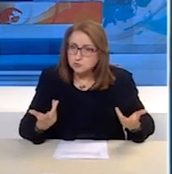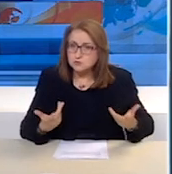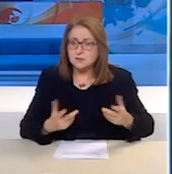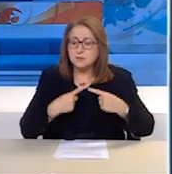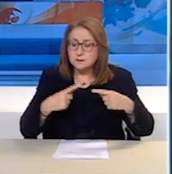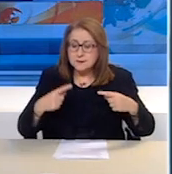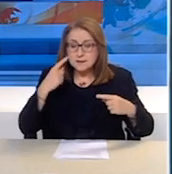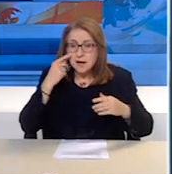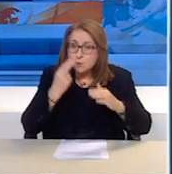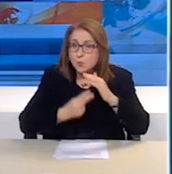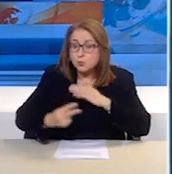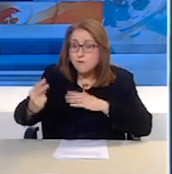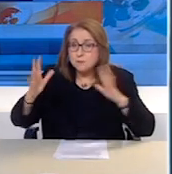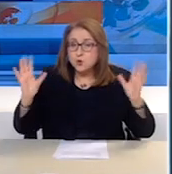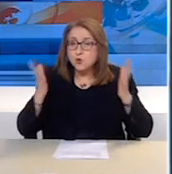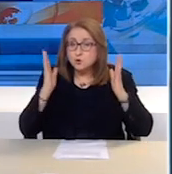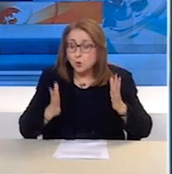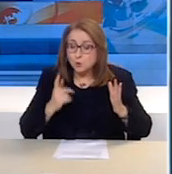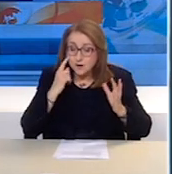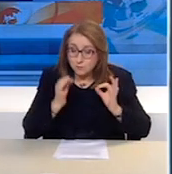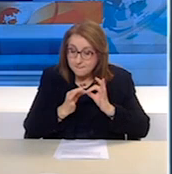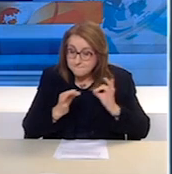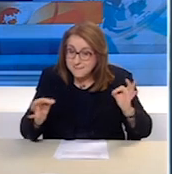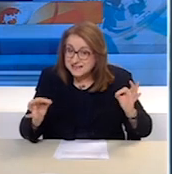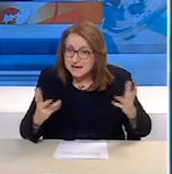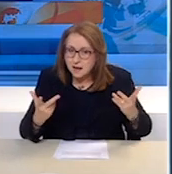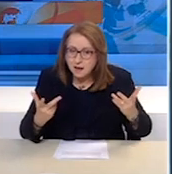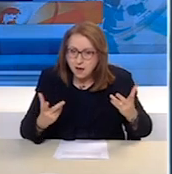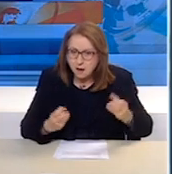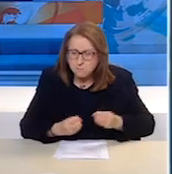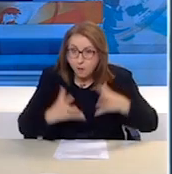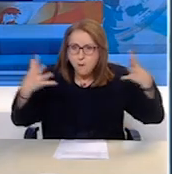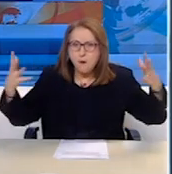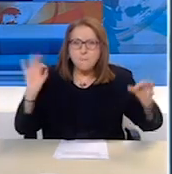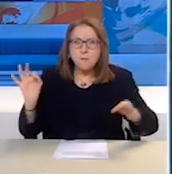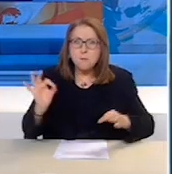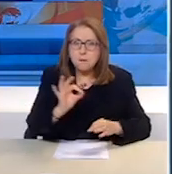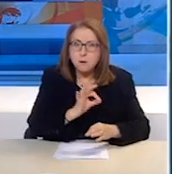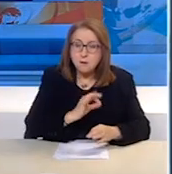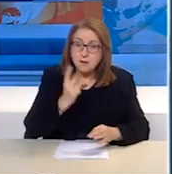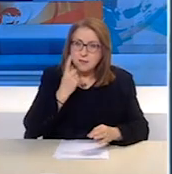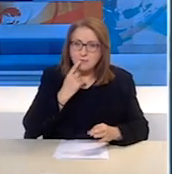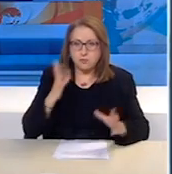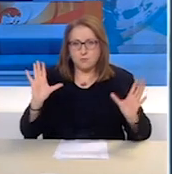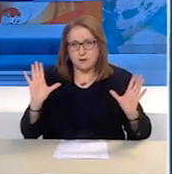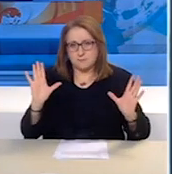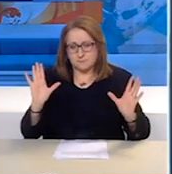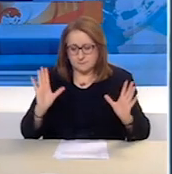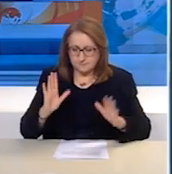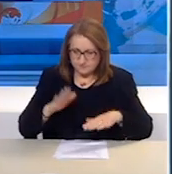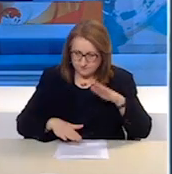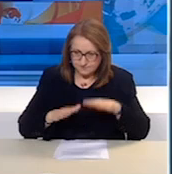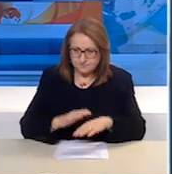να δούμε αν η άρση των μέτρων συνοδεύεται και από αντίστοιχα καλή εικόνα της επιδημιολογίας του ιού στην